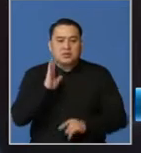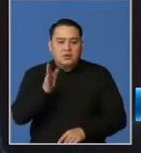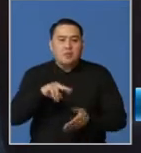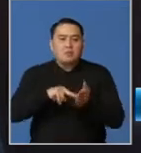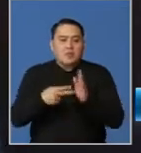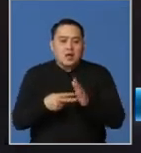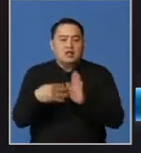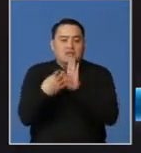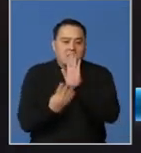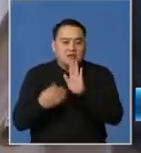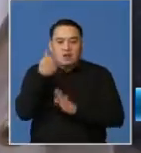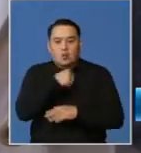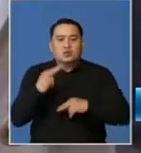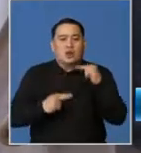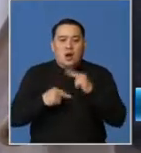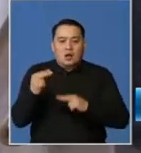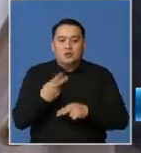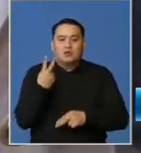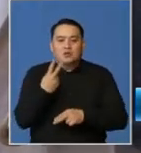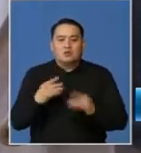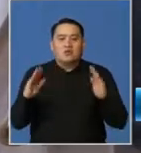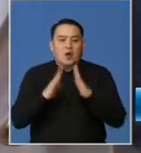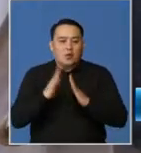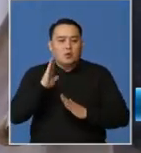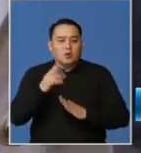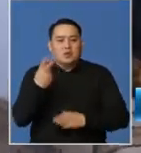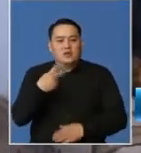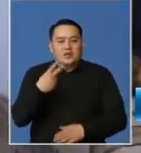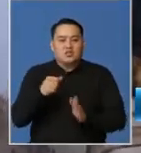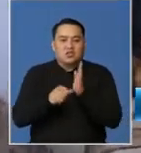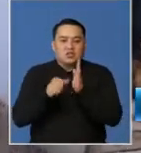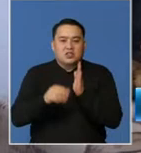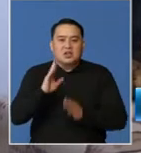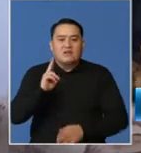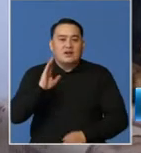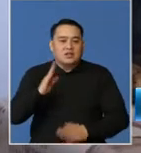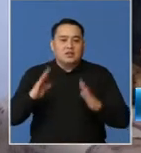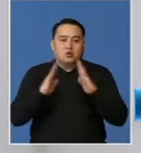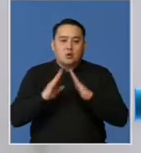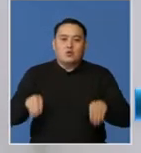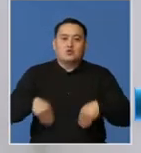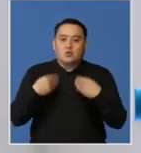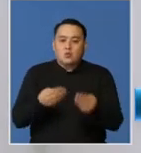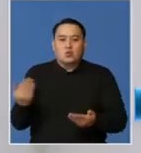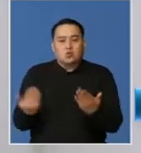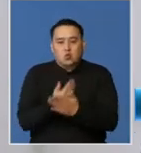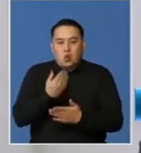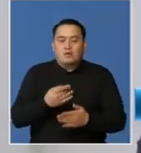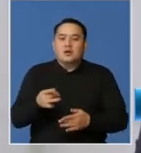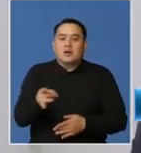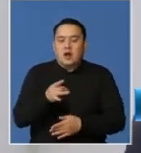планах на 2019 строительство еще двух жилых домов. 20 и 60 квартирные дома будут возведены в новом